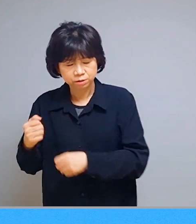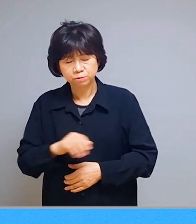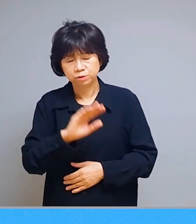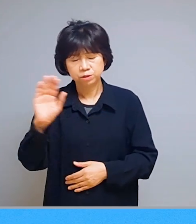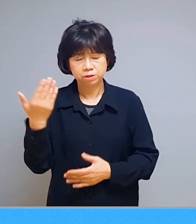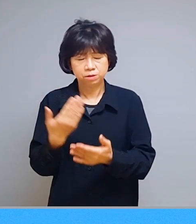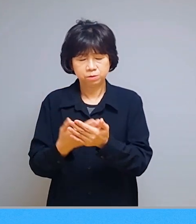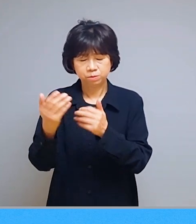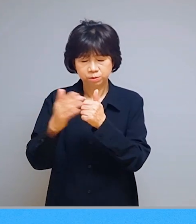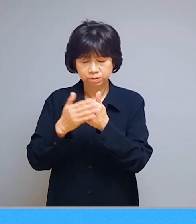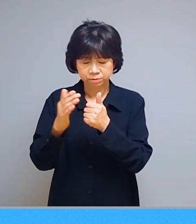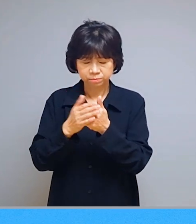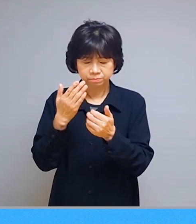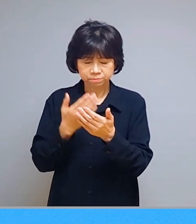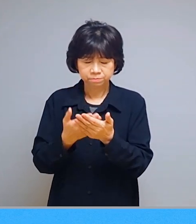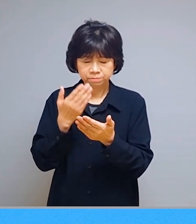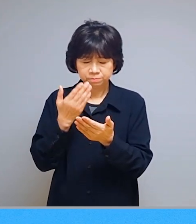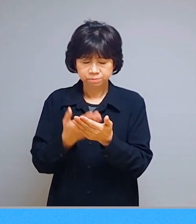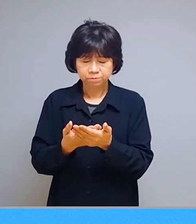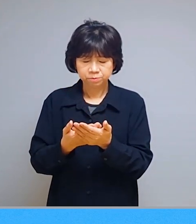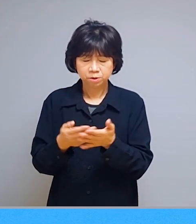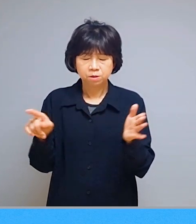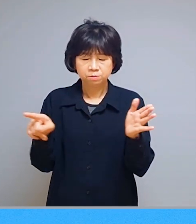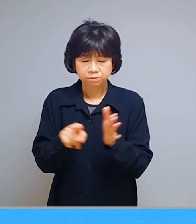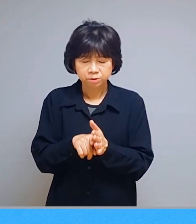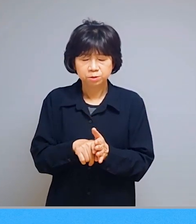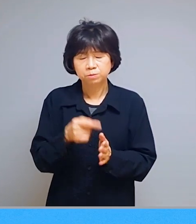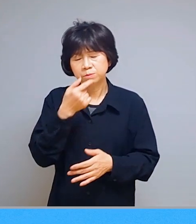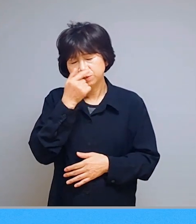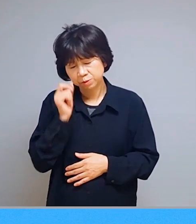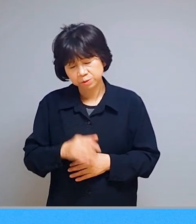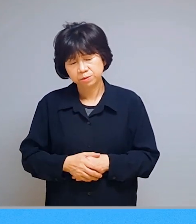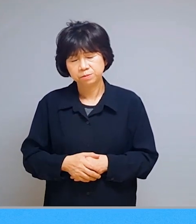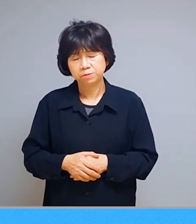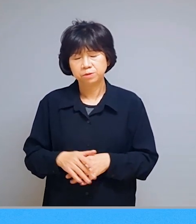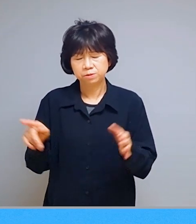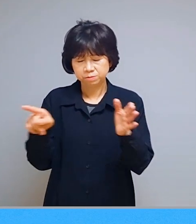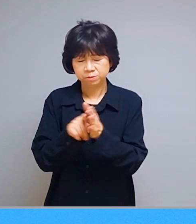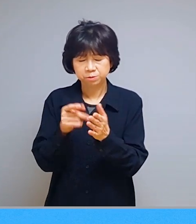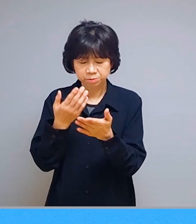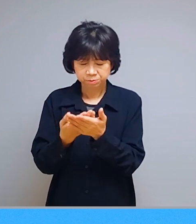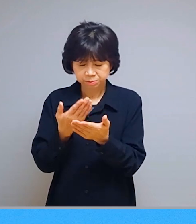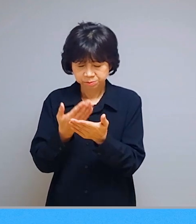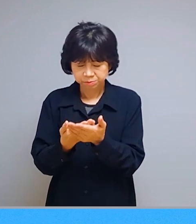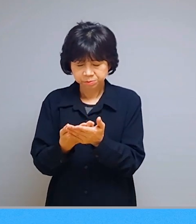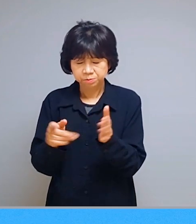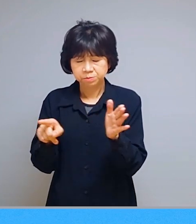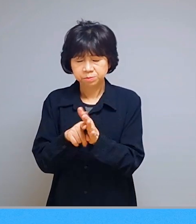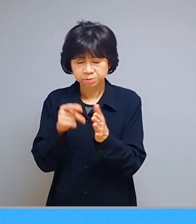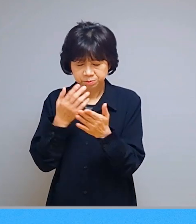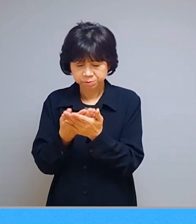하나님 도와주시옵소서. 우리가 믿음이 없습니다. 믿음을 주옵소서.